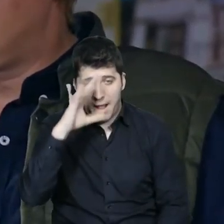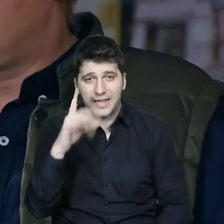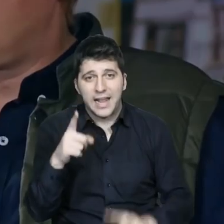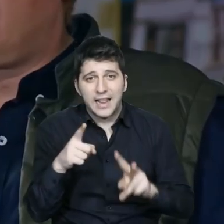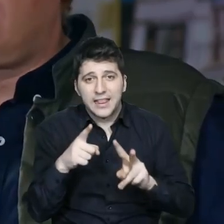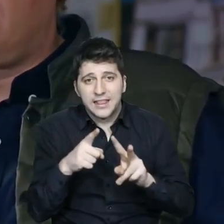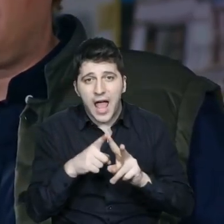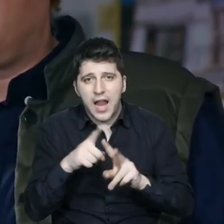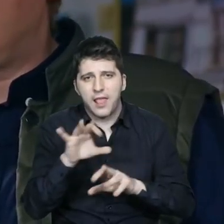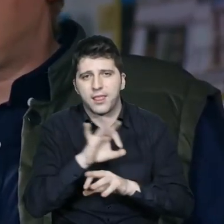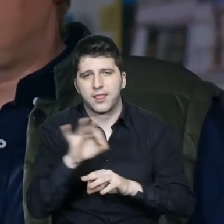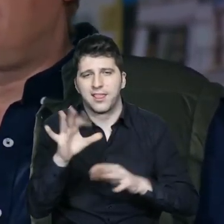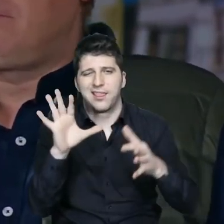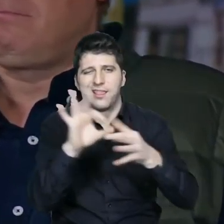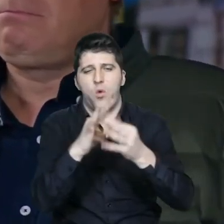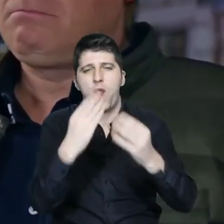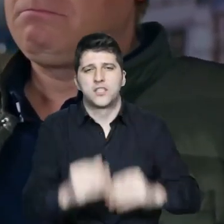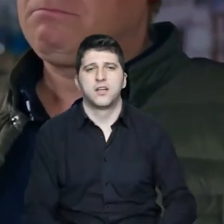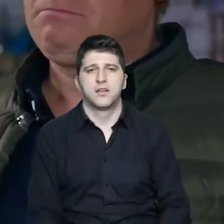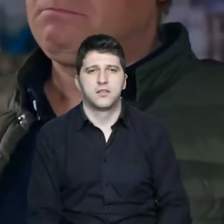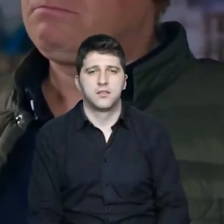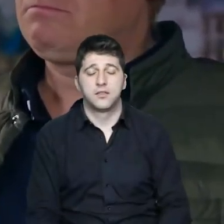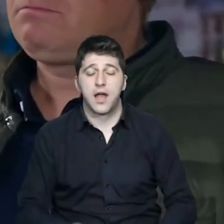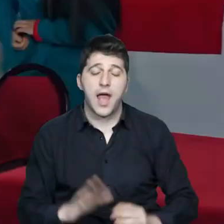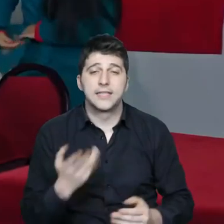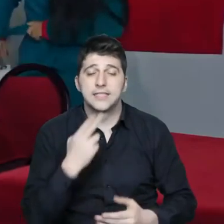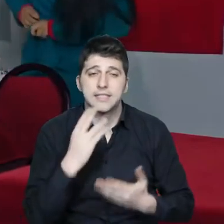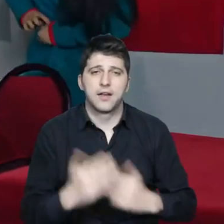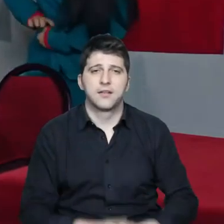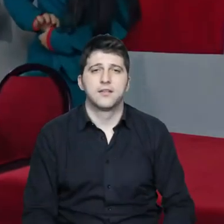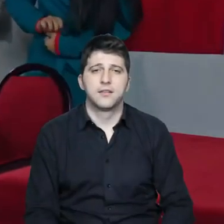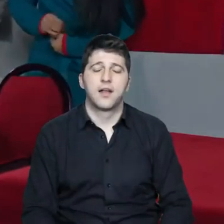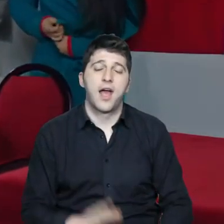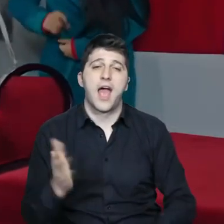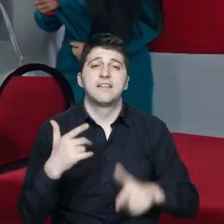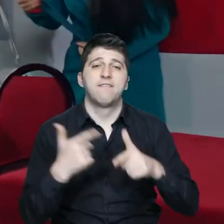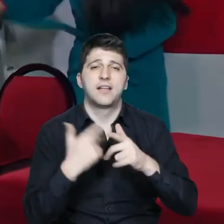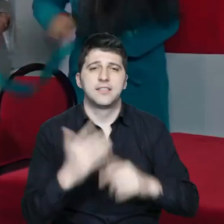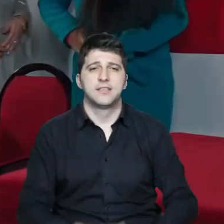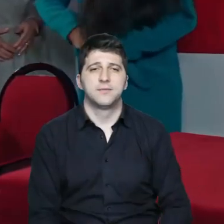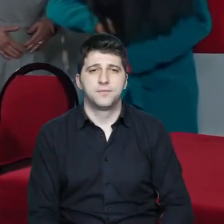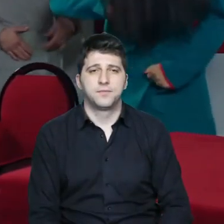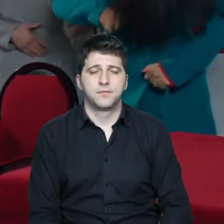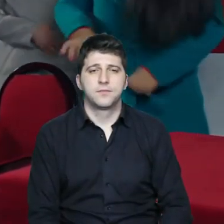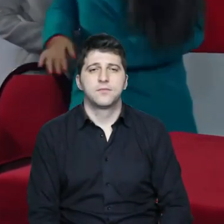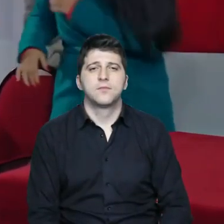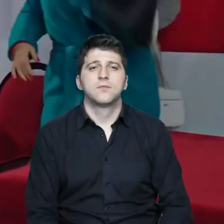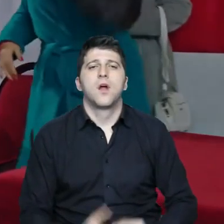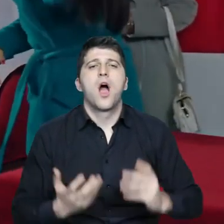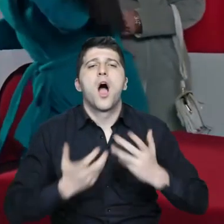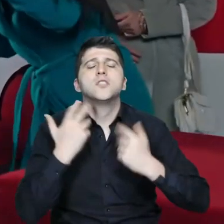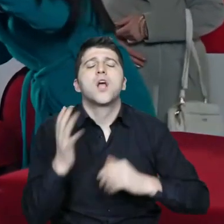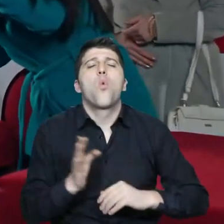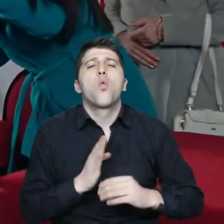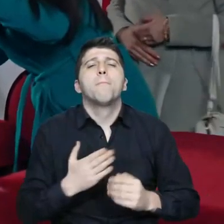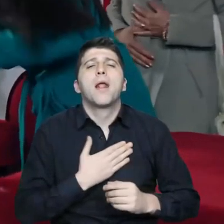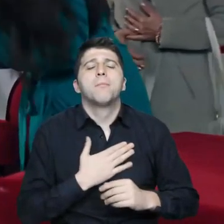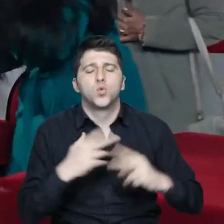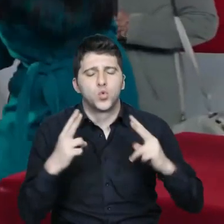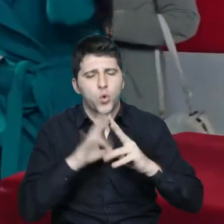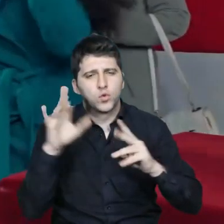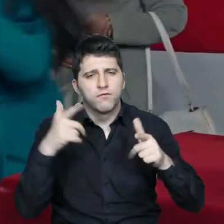Nalan'ın başını bağlayacağız. Hadi kızlar. Hadi Fatih. Aslan oğlum benim. Sırtına.